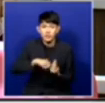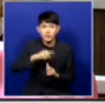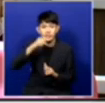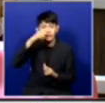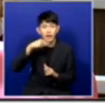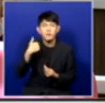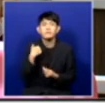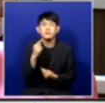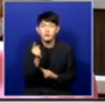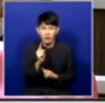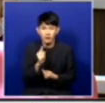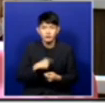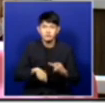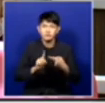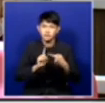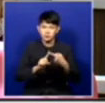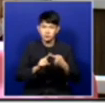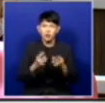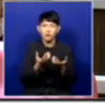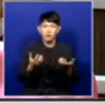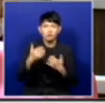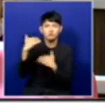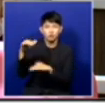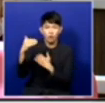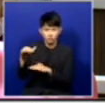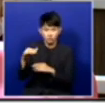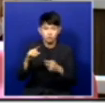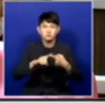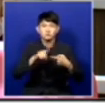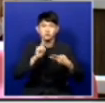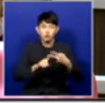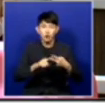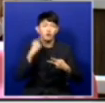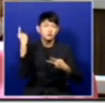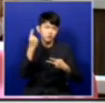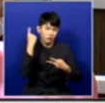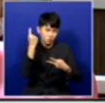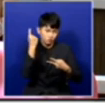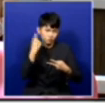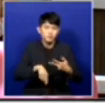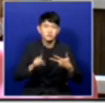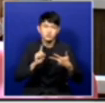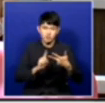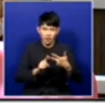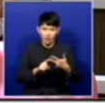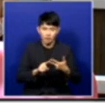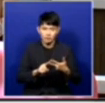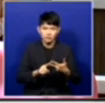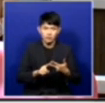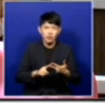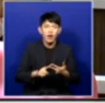ย 1. การส่งออก 2. การท่องเที่ยว 3. การบริโภค